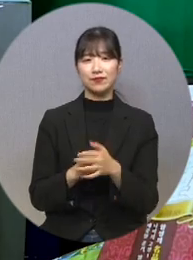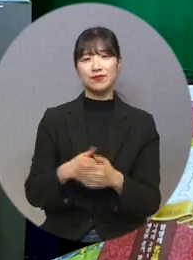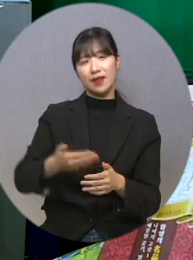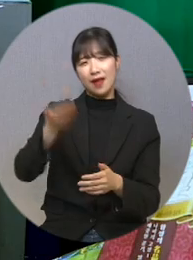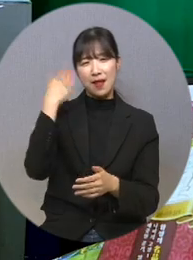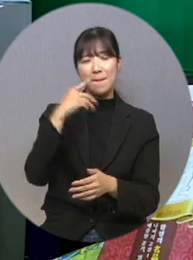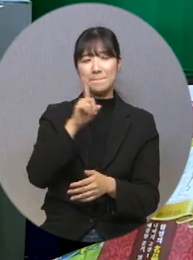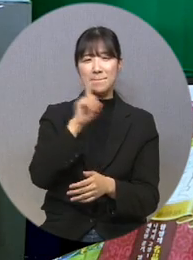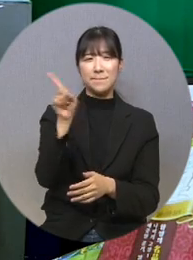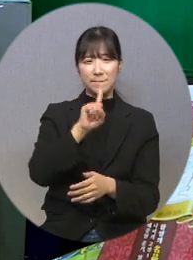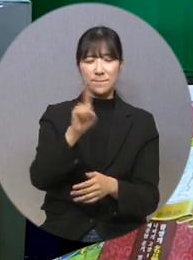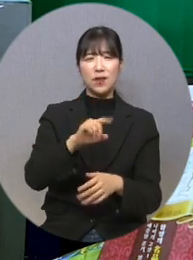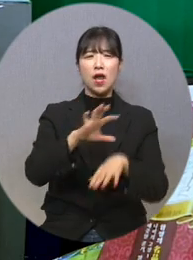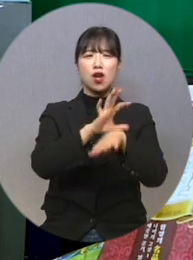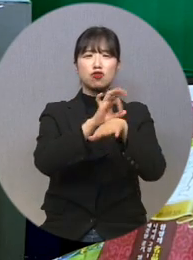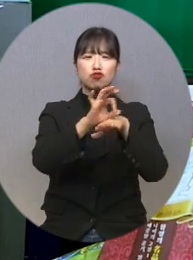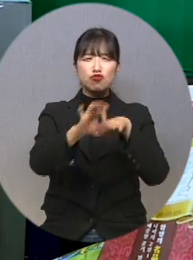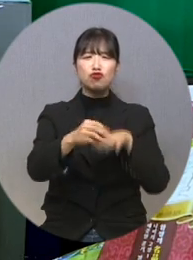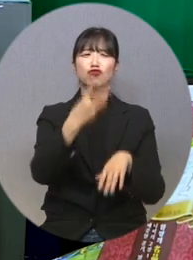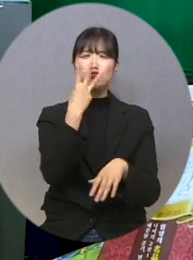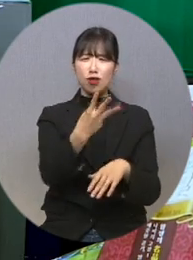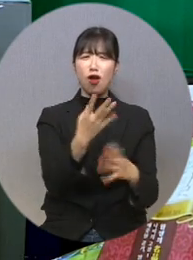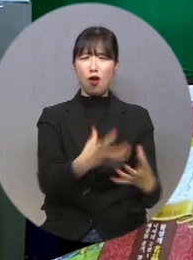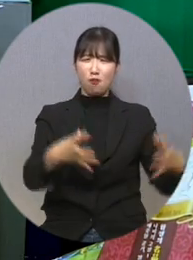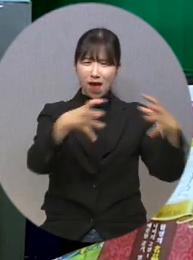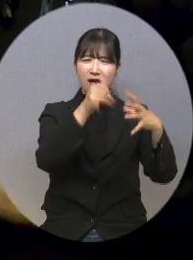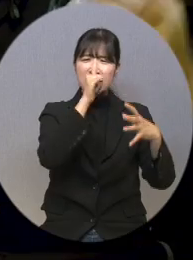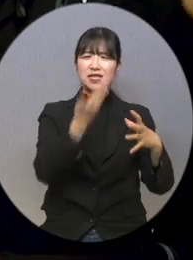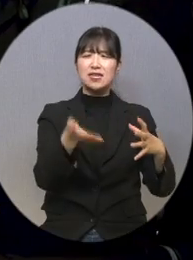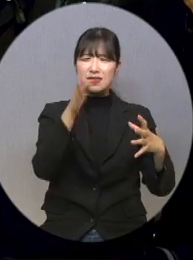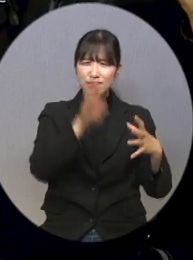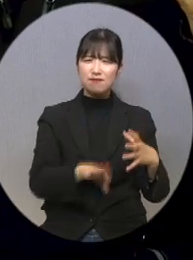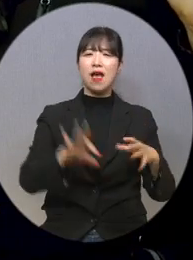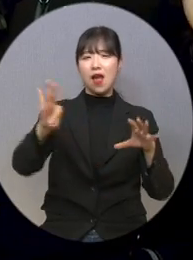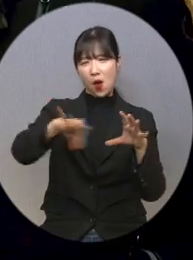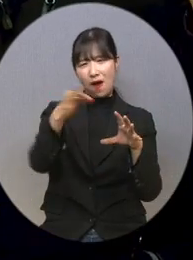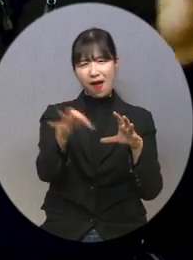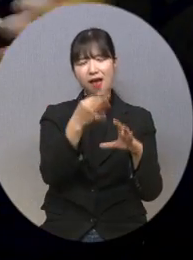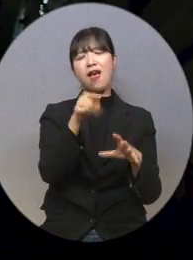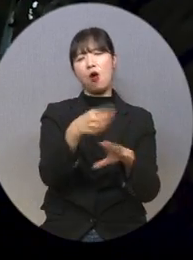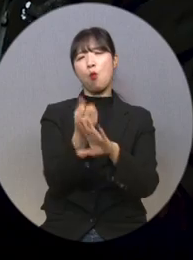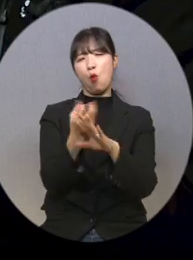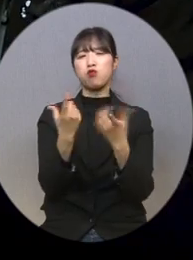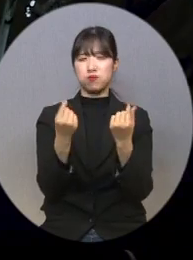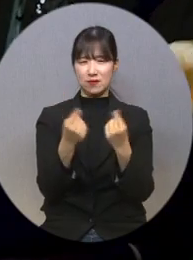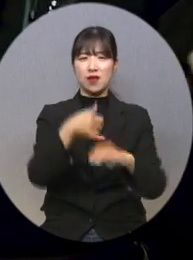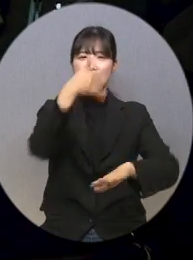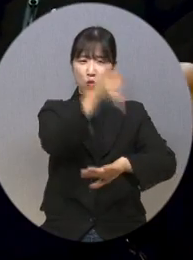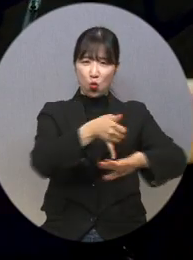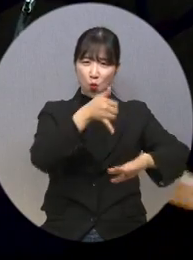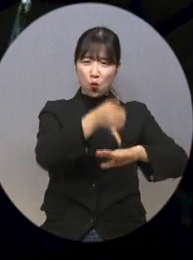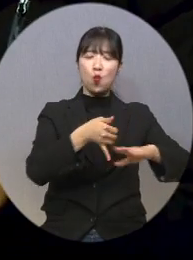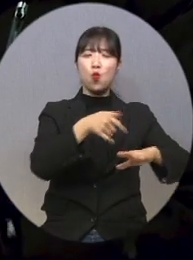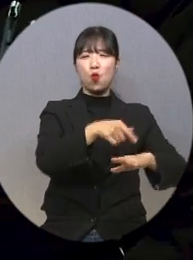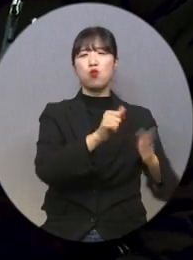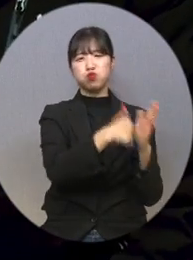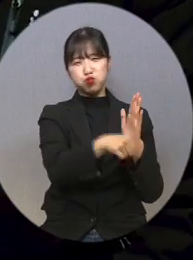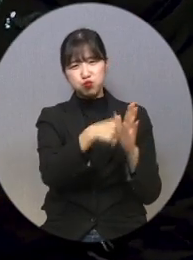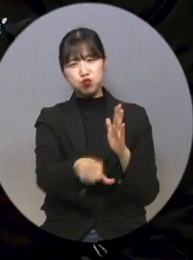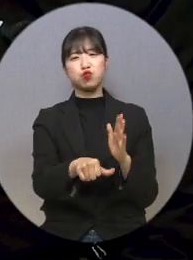옛말에 구수지 선마대야도 꿰어야 꿰매지. 그렇습니다. 이 농가들이 생산했던 이